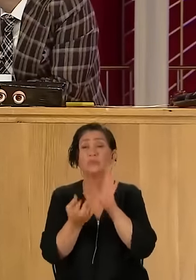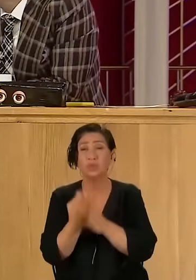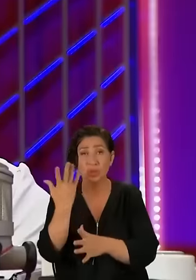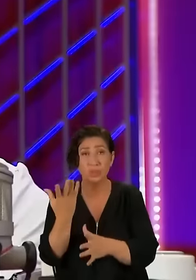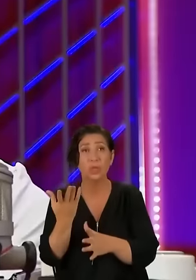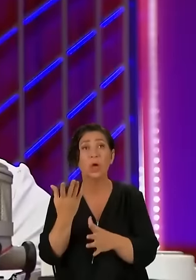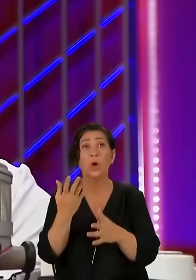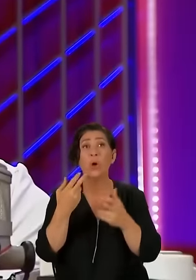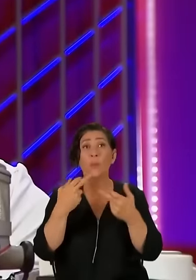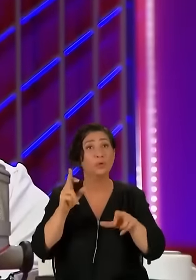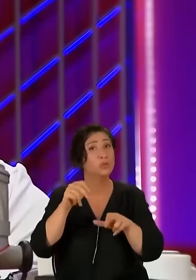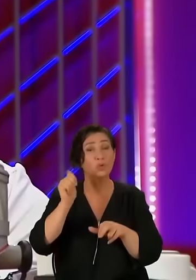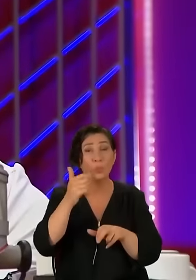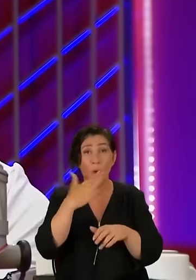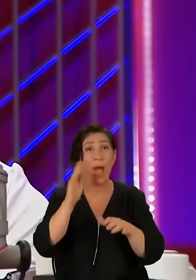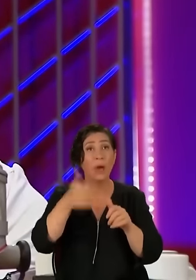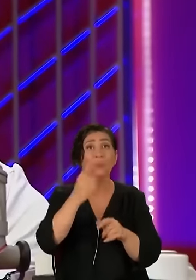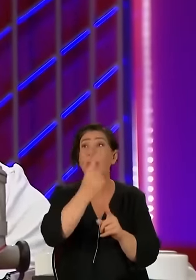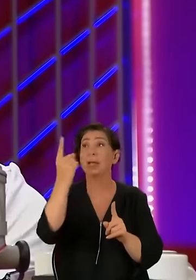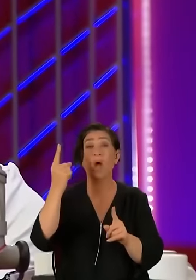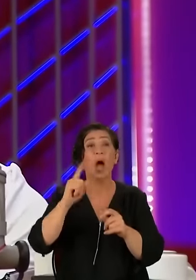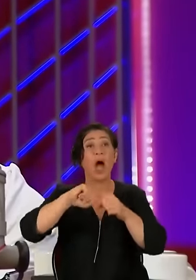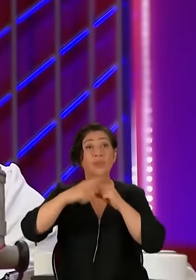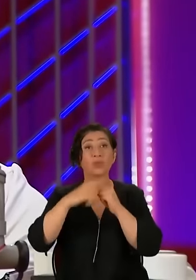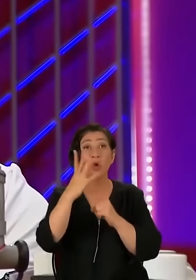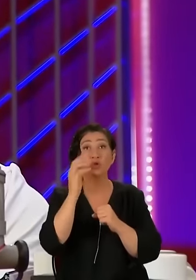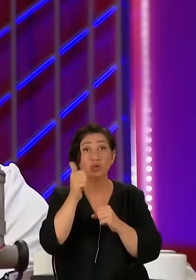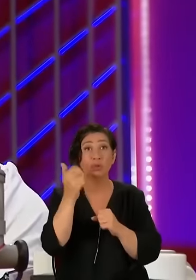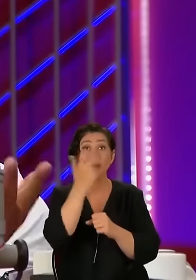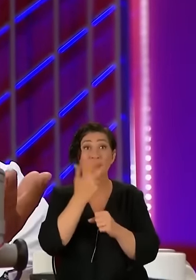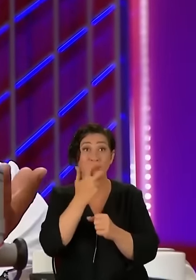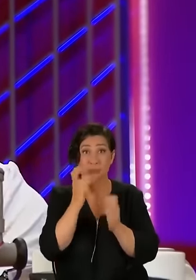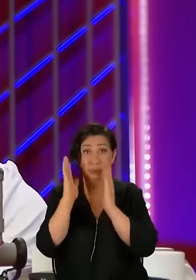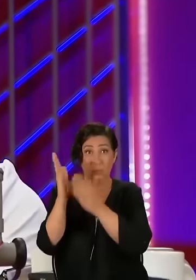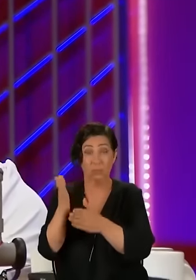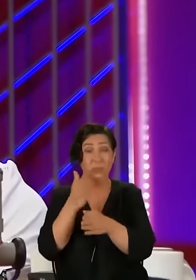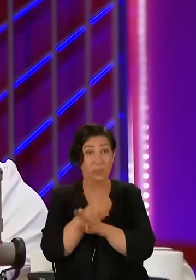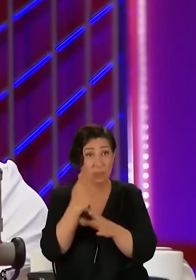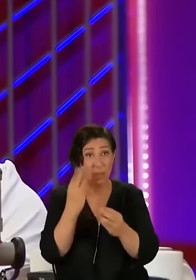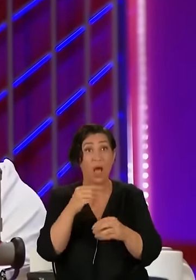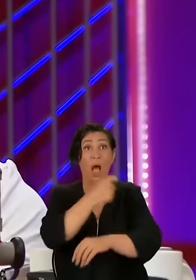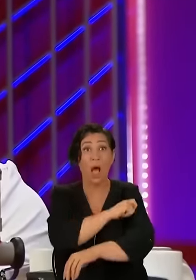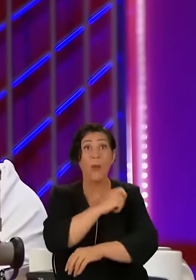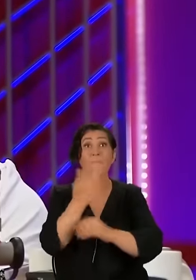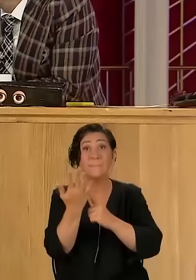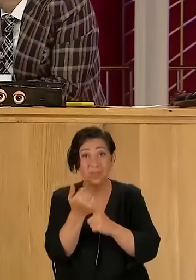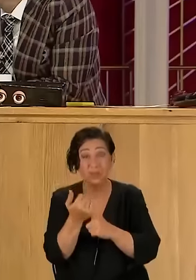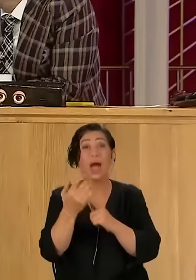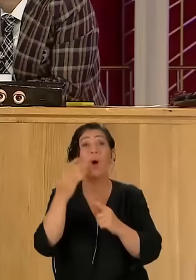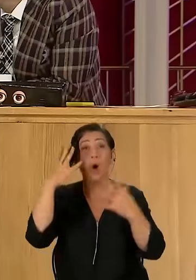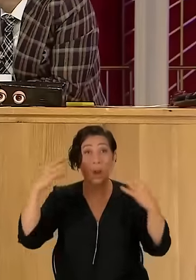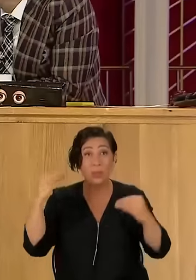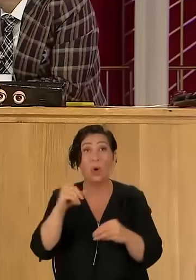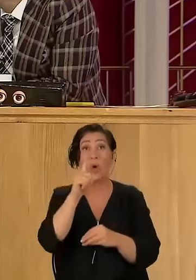çıktı. Boş günüm yok, her gün bir yerdeyim. Haftanın 4 günü sahne alıyorum. Ciddi anlamda Almanya, Belçika, Hollanda